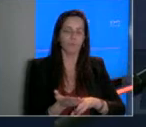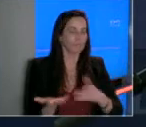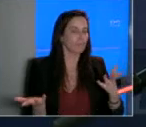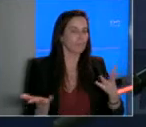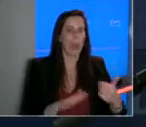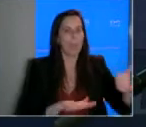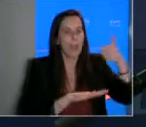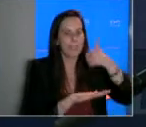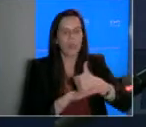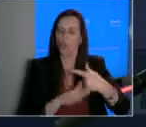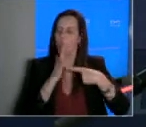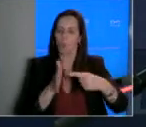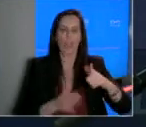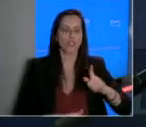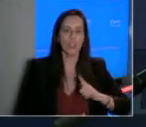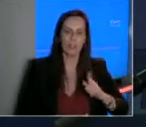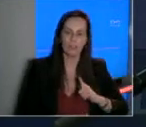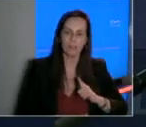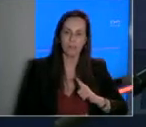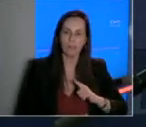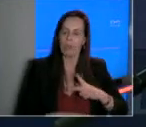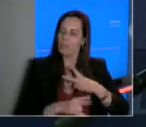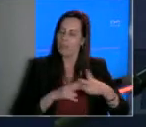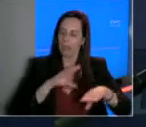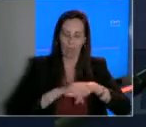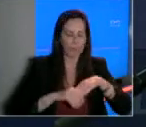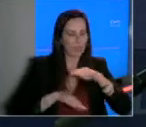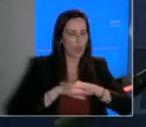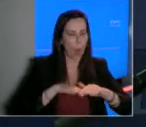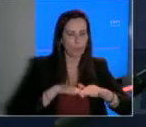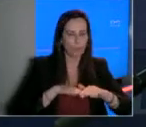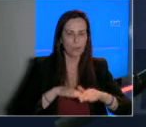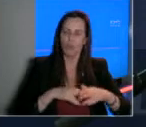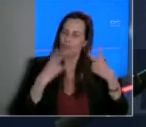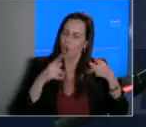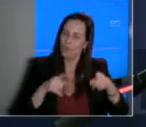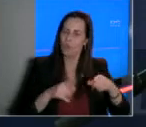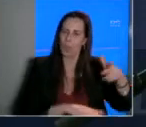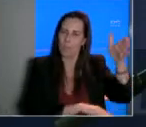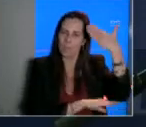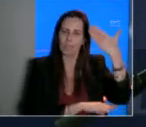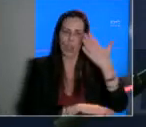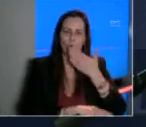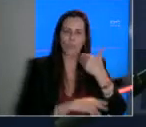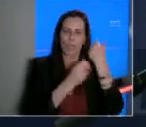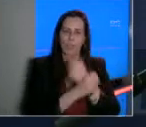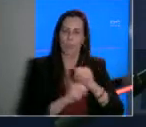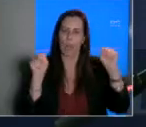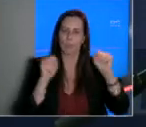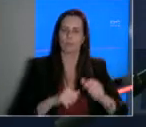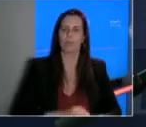אלטרנטיבה של מנהיגות, של דוגמה אישית, נקיית כפיים, שאכפת לה מהמדינה היהודית